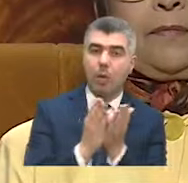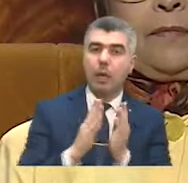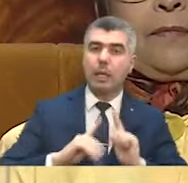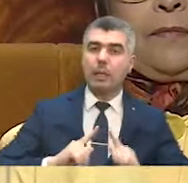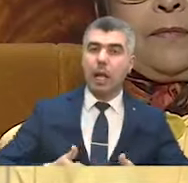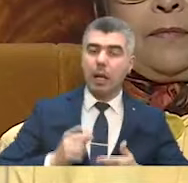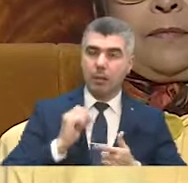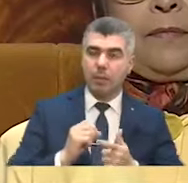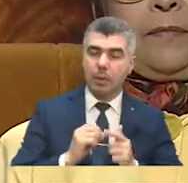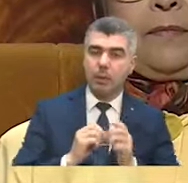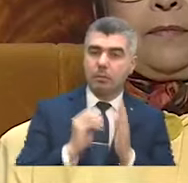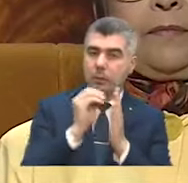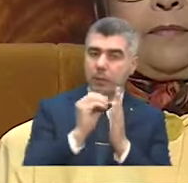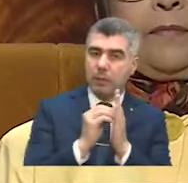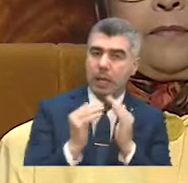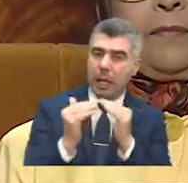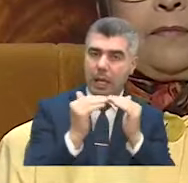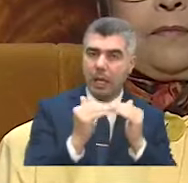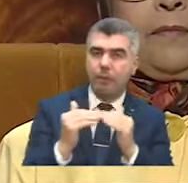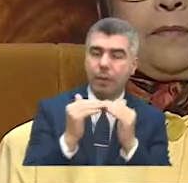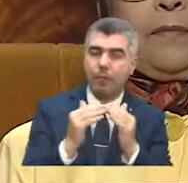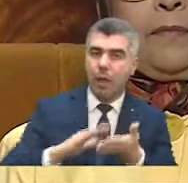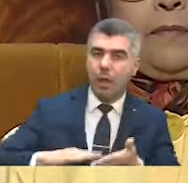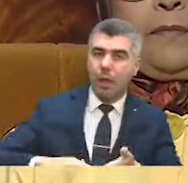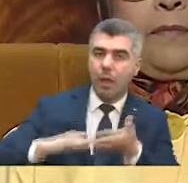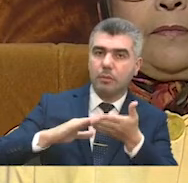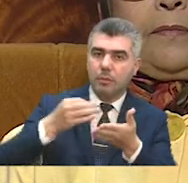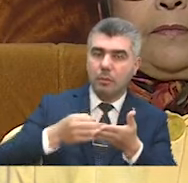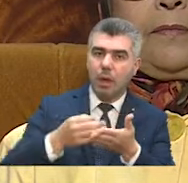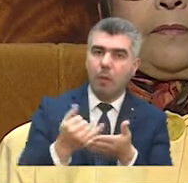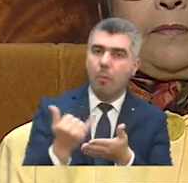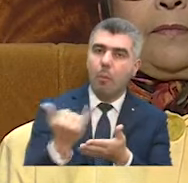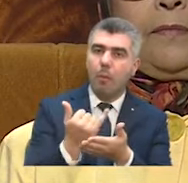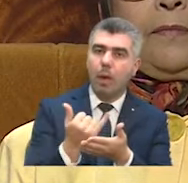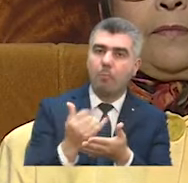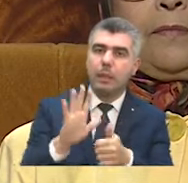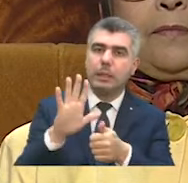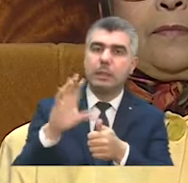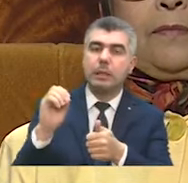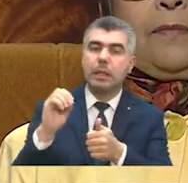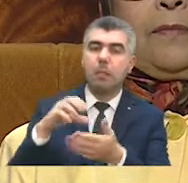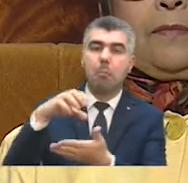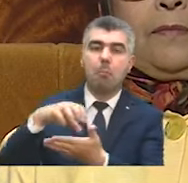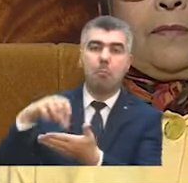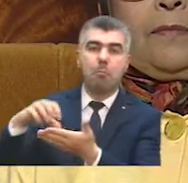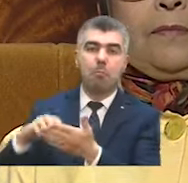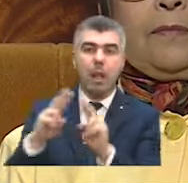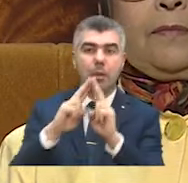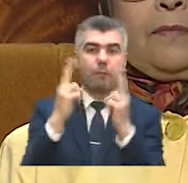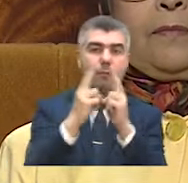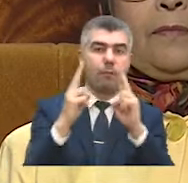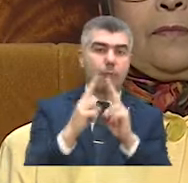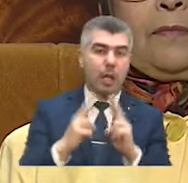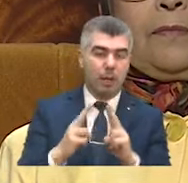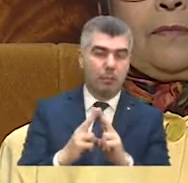لتحقيق مدرسه تكافؤ الفرص والارتقاء بنا لمصاف 60 دوله عالميا الا ان